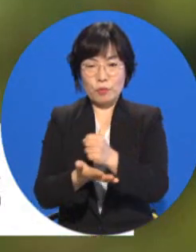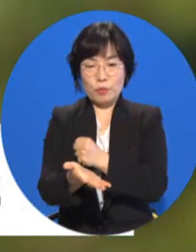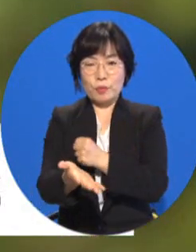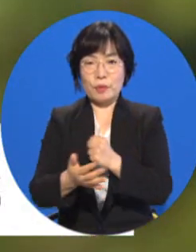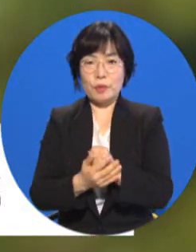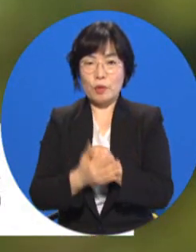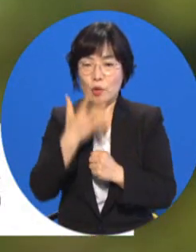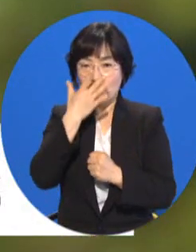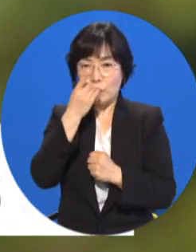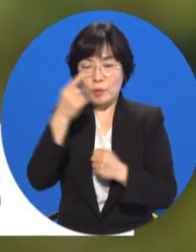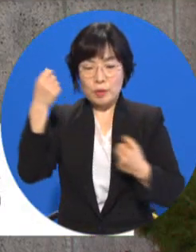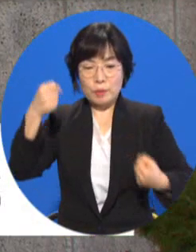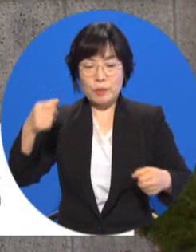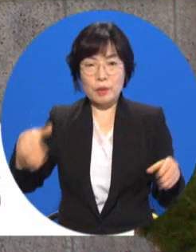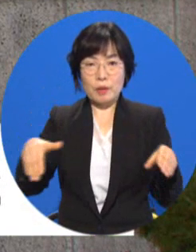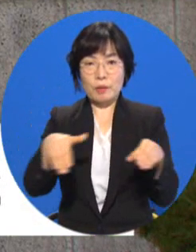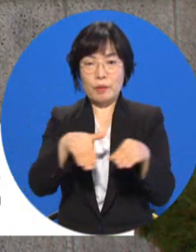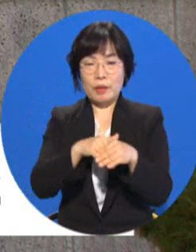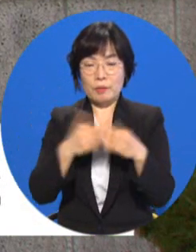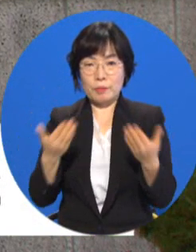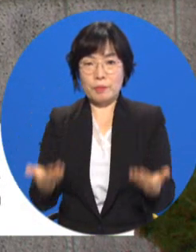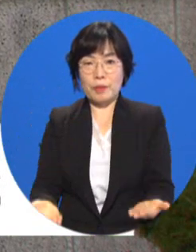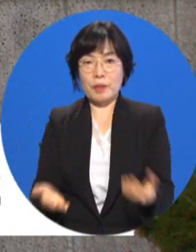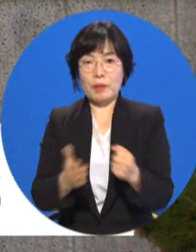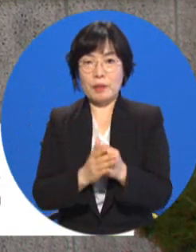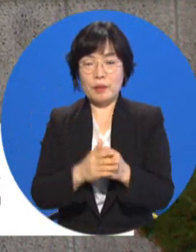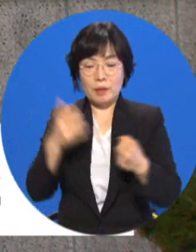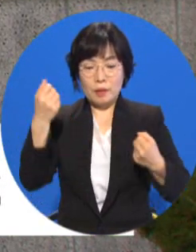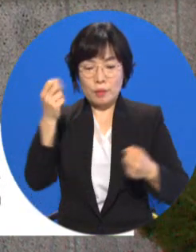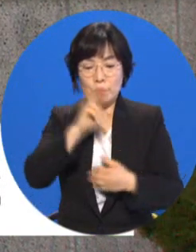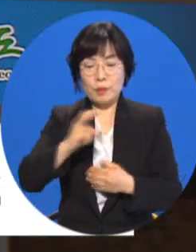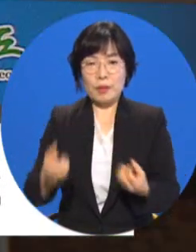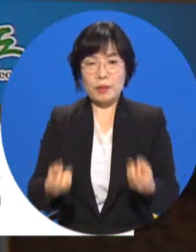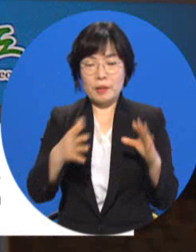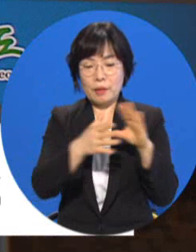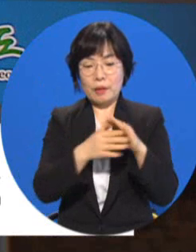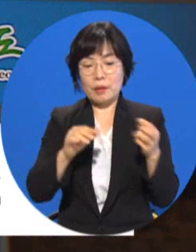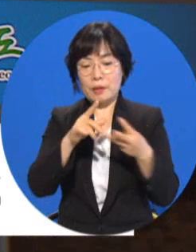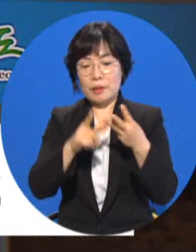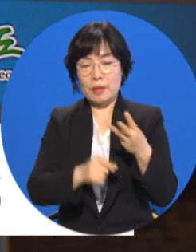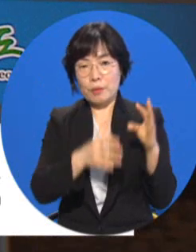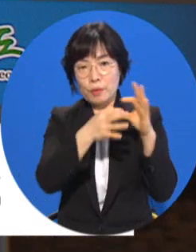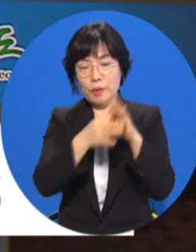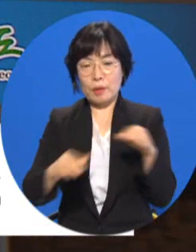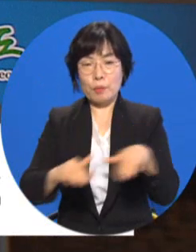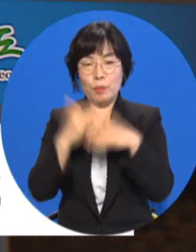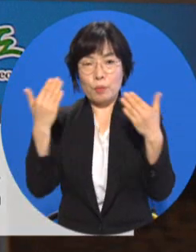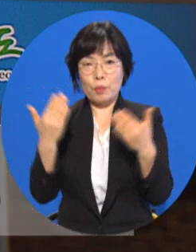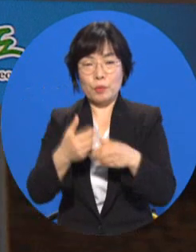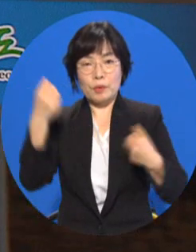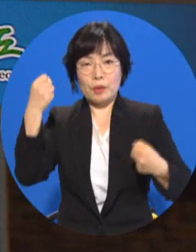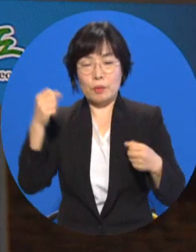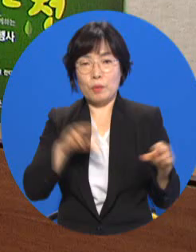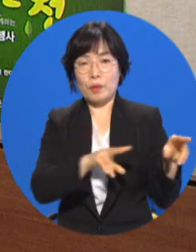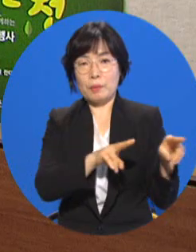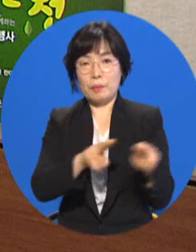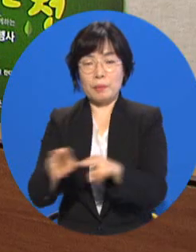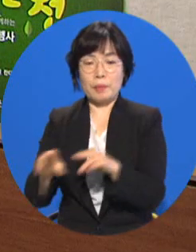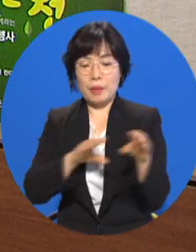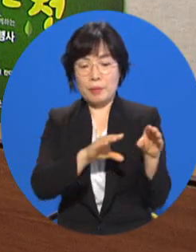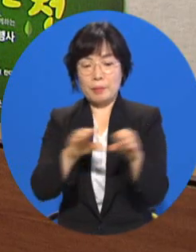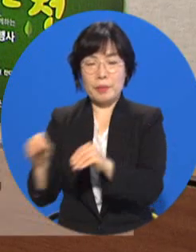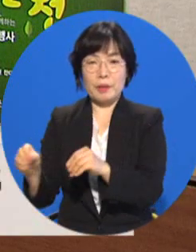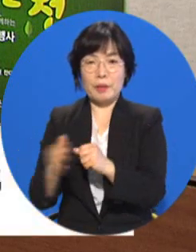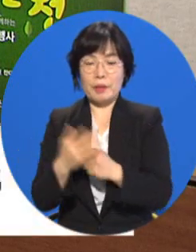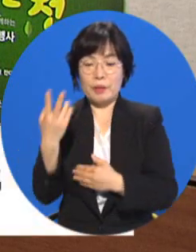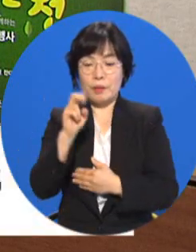순천시 문화예술회관이 무기한 휴관되면서 신춘음악회를 시작으로 다음 달 예정된 모든 공연이 취소됐습니다.